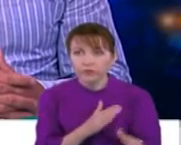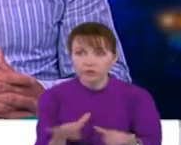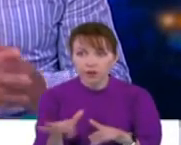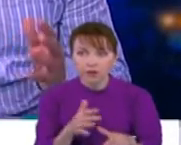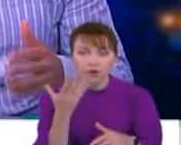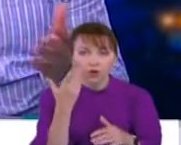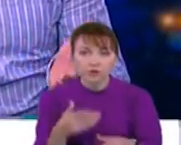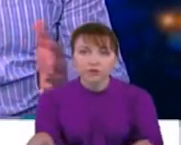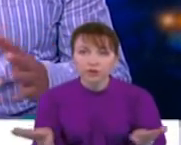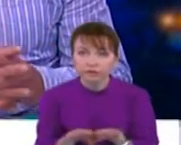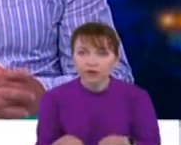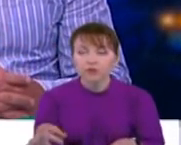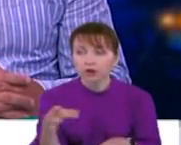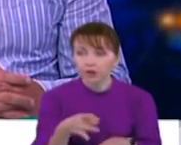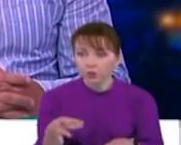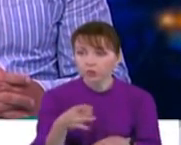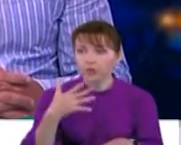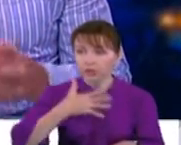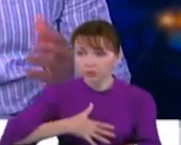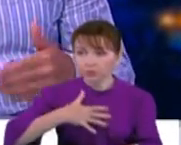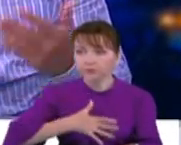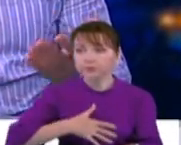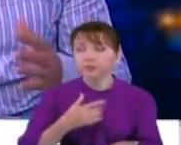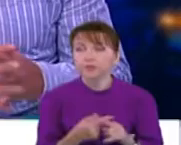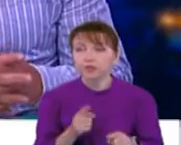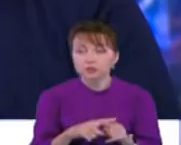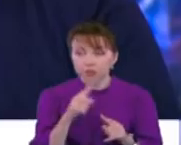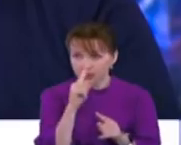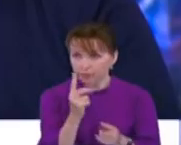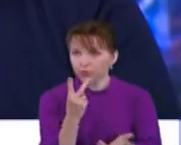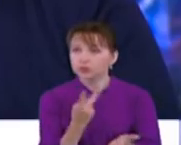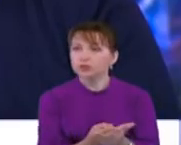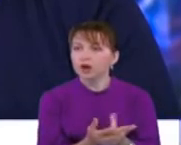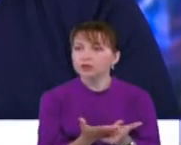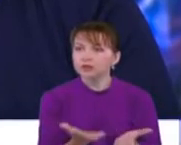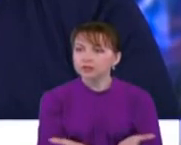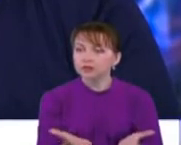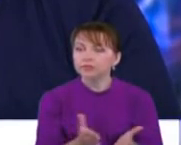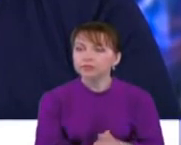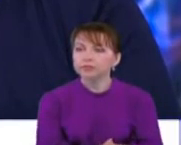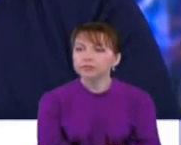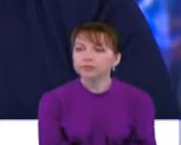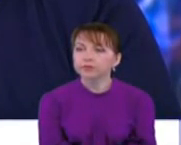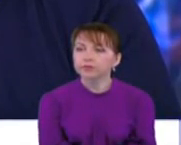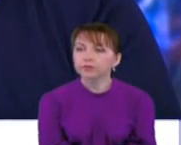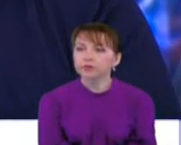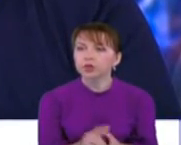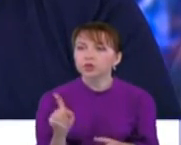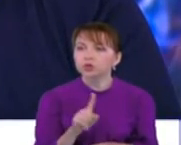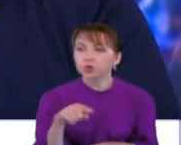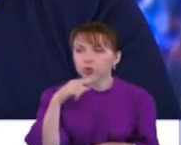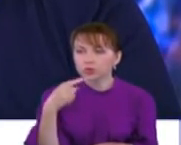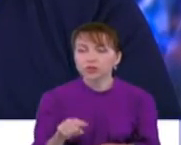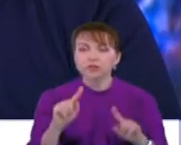коли закриваються райони в районі Криму, да? Тобто це є демонстрація з урахуванням того, що Росія